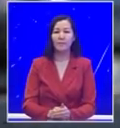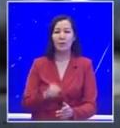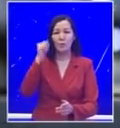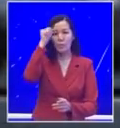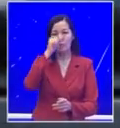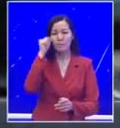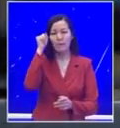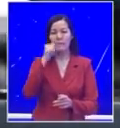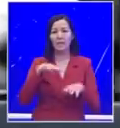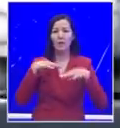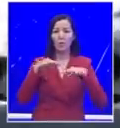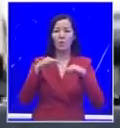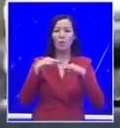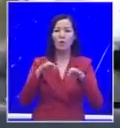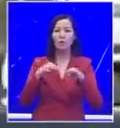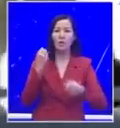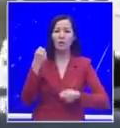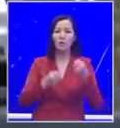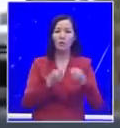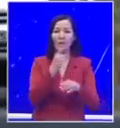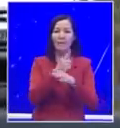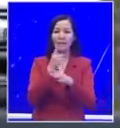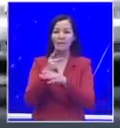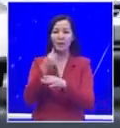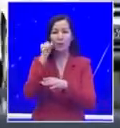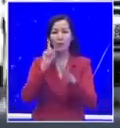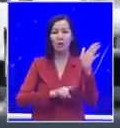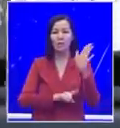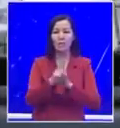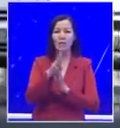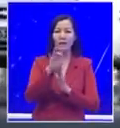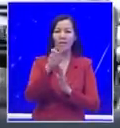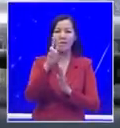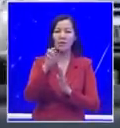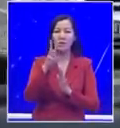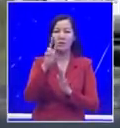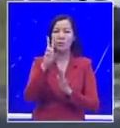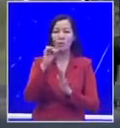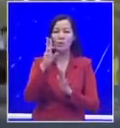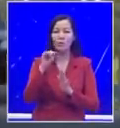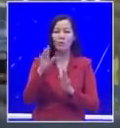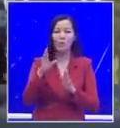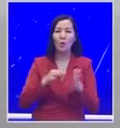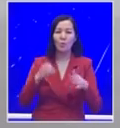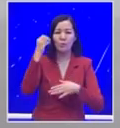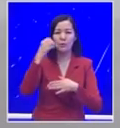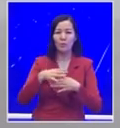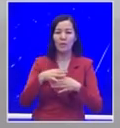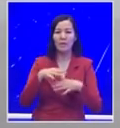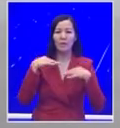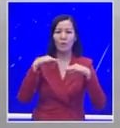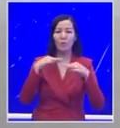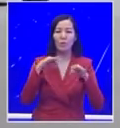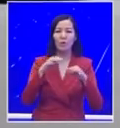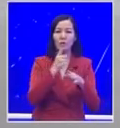Өзбекстанда жеке көлікпен жүруге тыйым салынды. Елде күні кешеден бастап Ташкент, Нүкіс қалалар мен басқа да облыс орталықтарында жеке